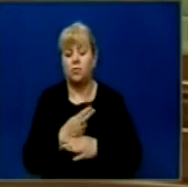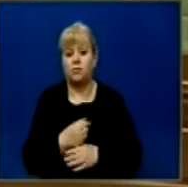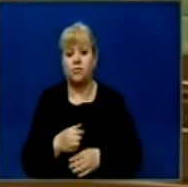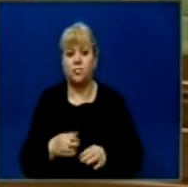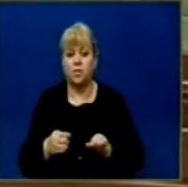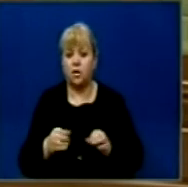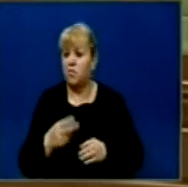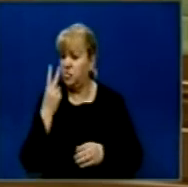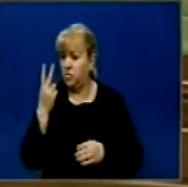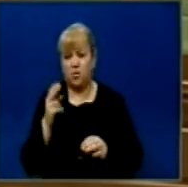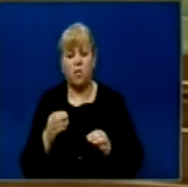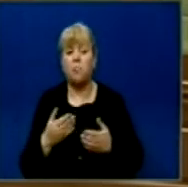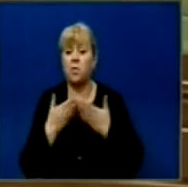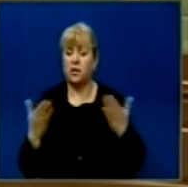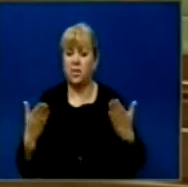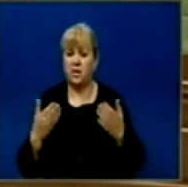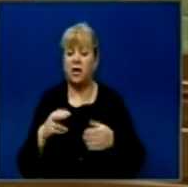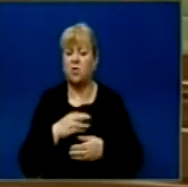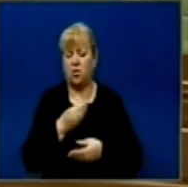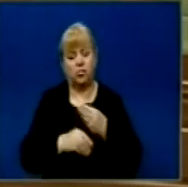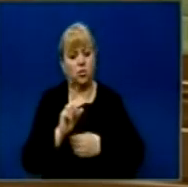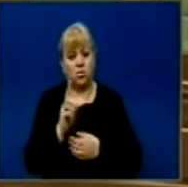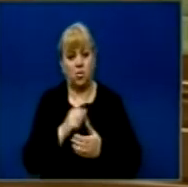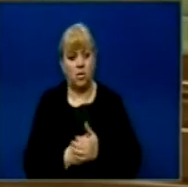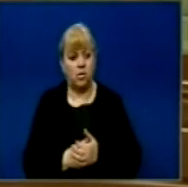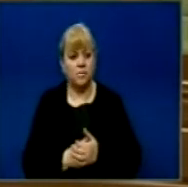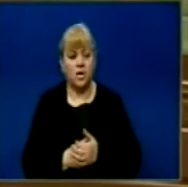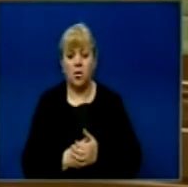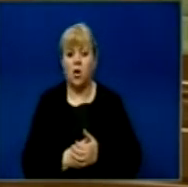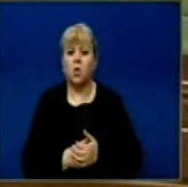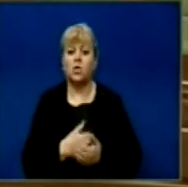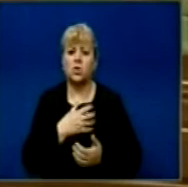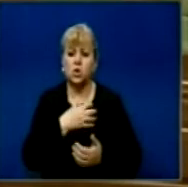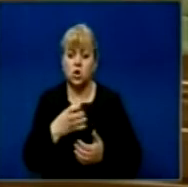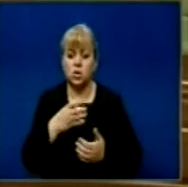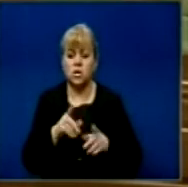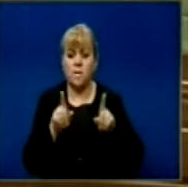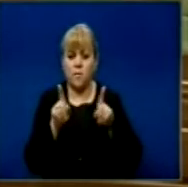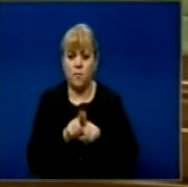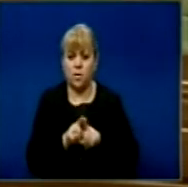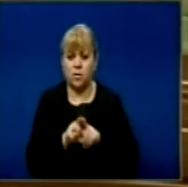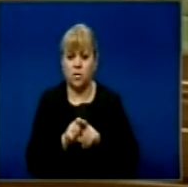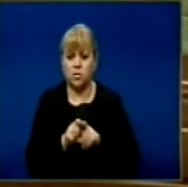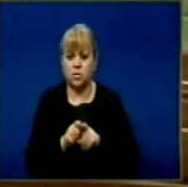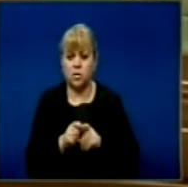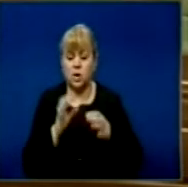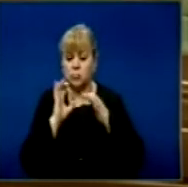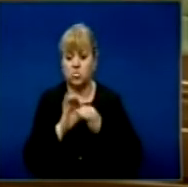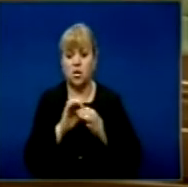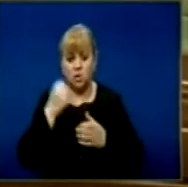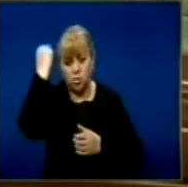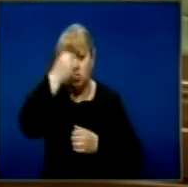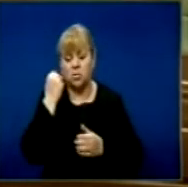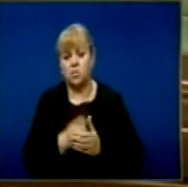ekzistojnë vetëm dy modele ekonomike, siç e përmendi kryeministri, pra ose kapitalizmi i ekrë zhvatës që po të synon ta instaloj në Kosovë,